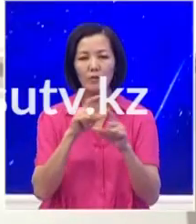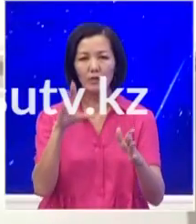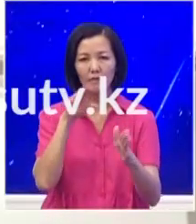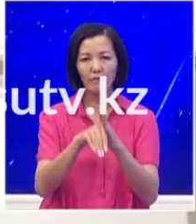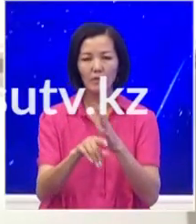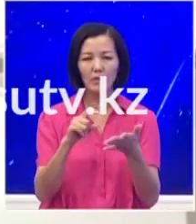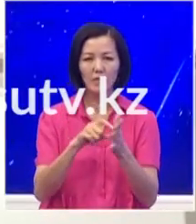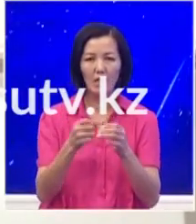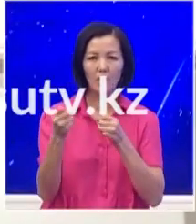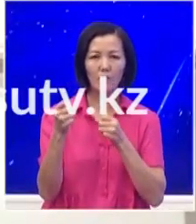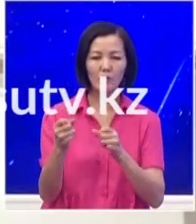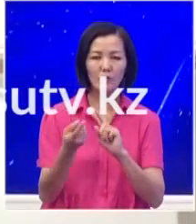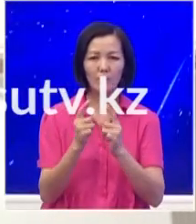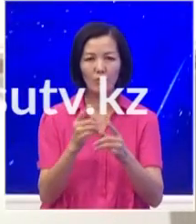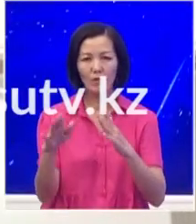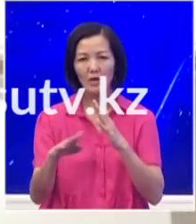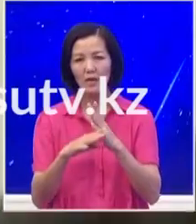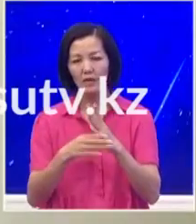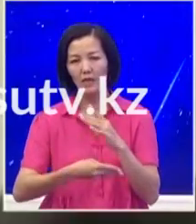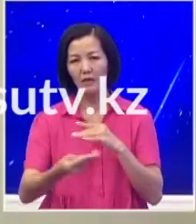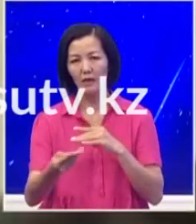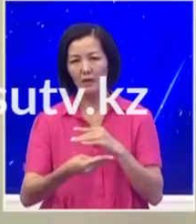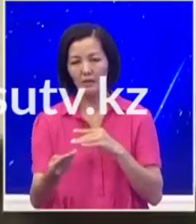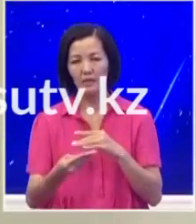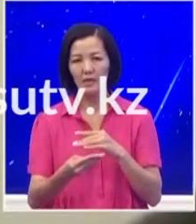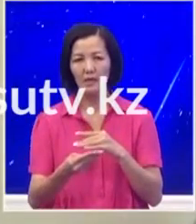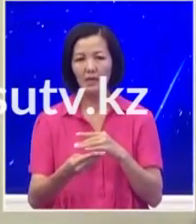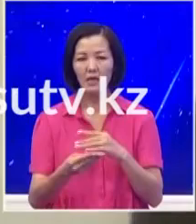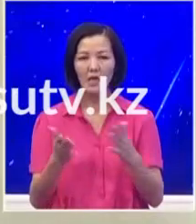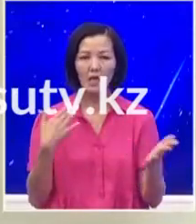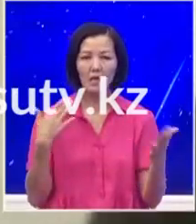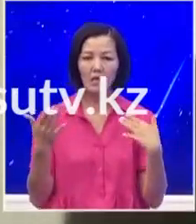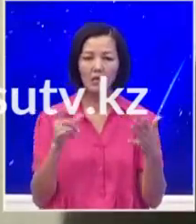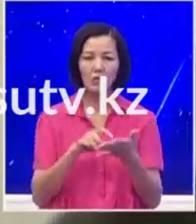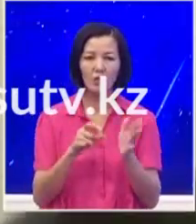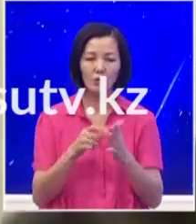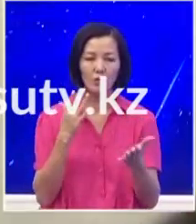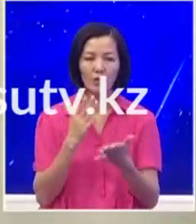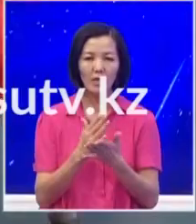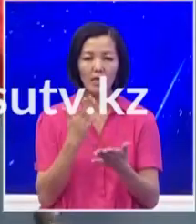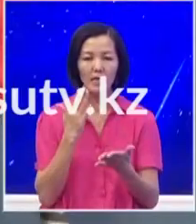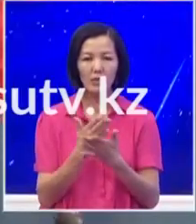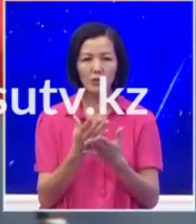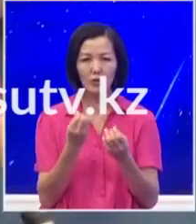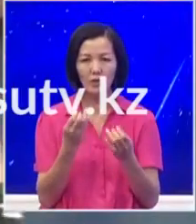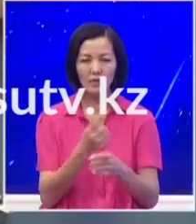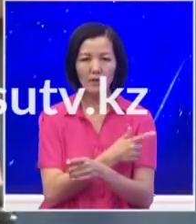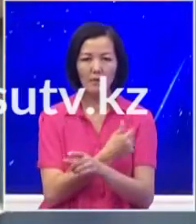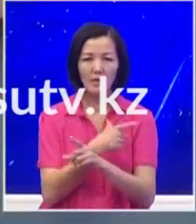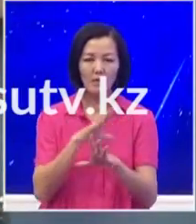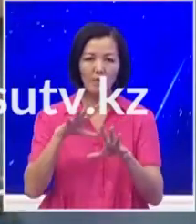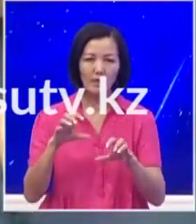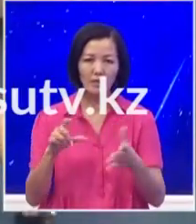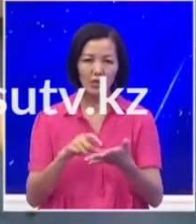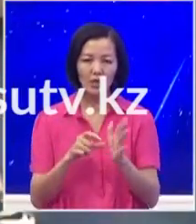зал для бокса, борьбы, карате, настольного тенниса, а также тренажерная зона. Кроме того, предусмотрены медицинские и